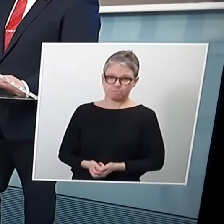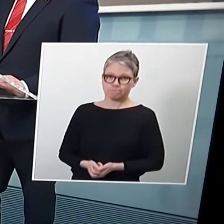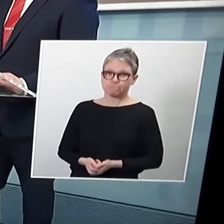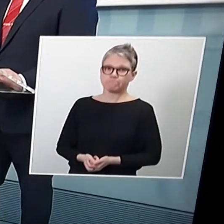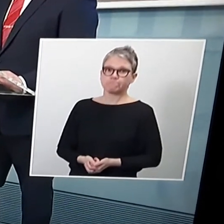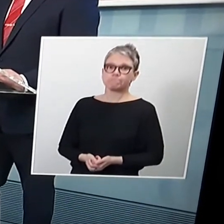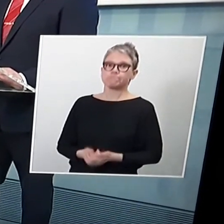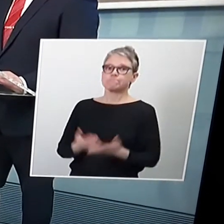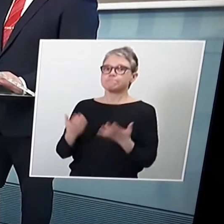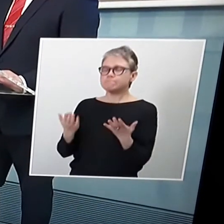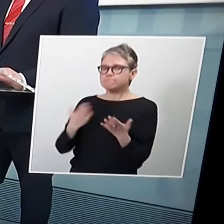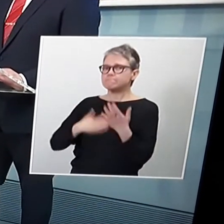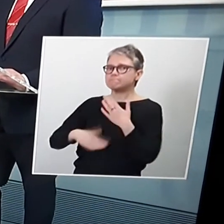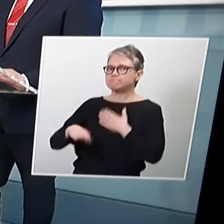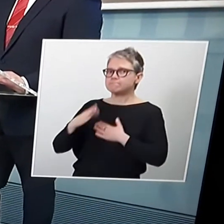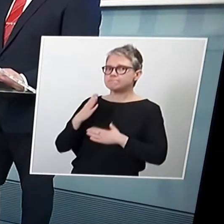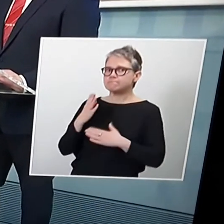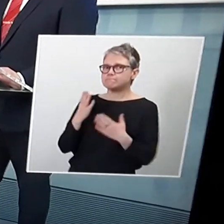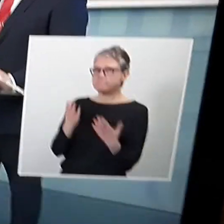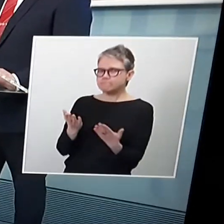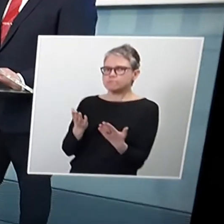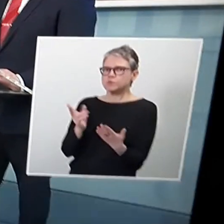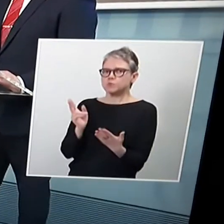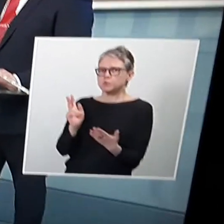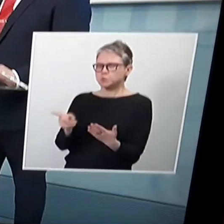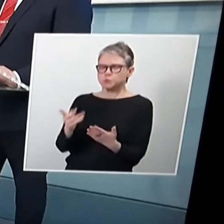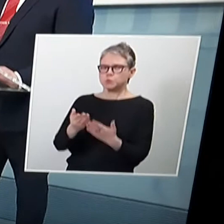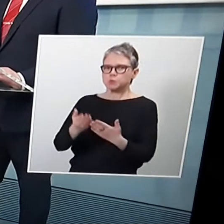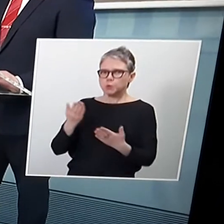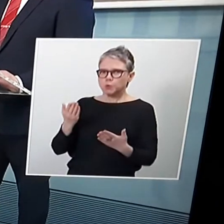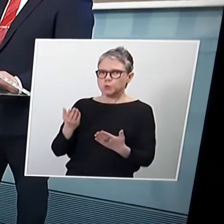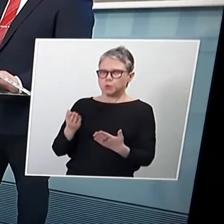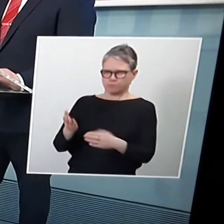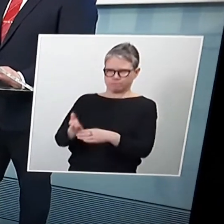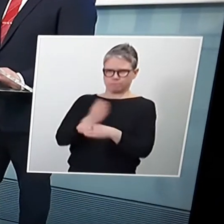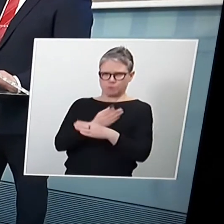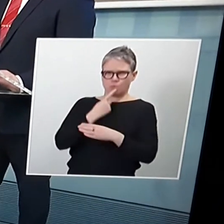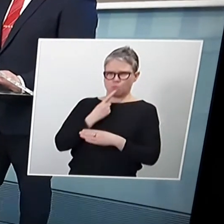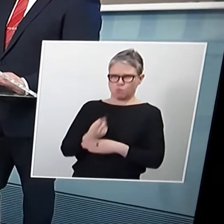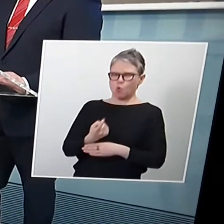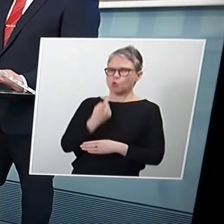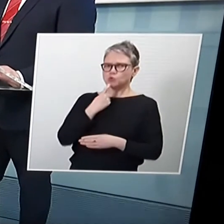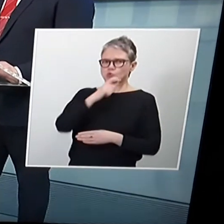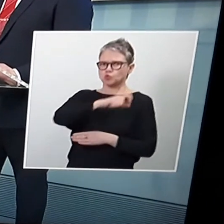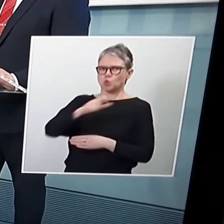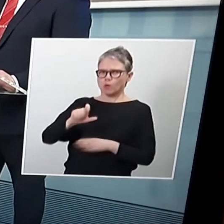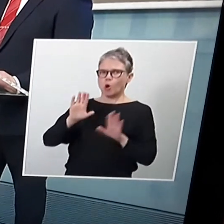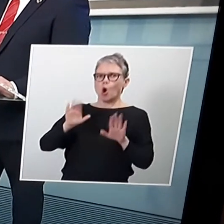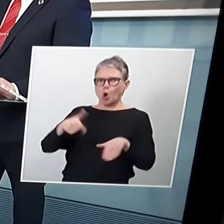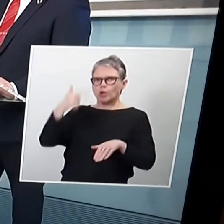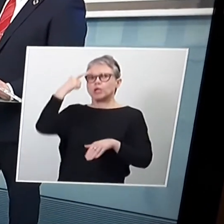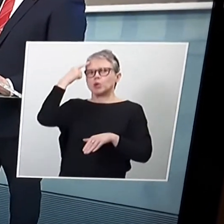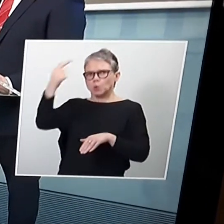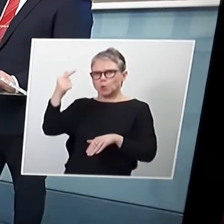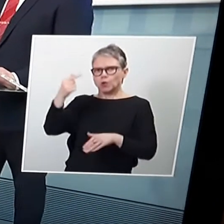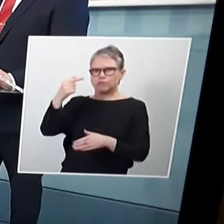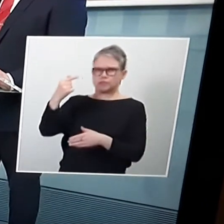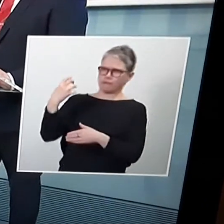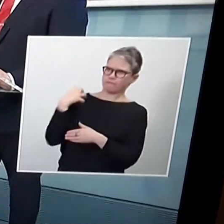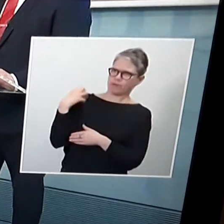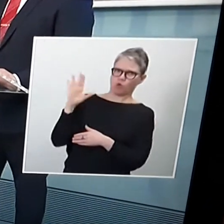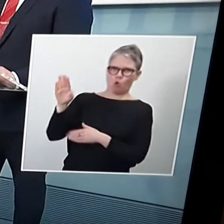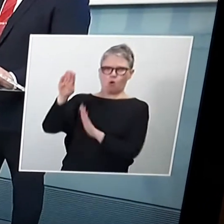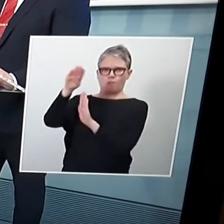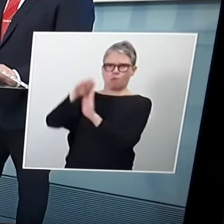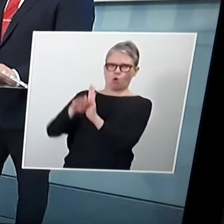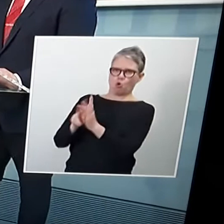Teija Sutinen Helsingin. Olisin kysynyt sitä, että kun tässäkin sanottiin, että suomalaiset ovat luottaneet näihin viranomaisohjeisiin ja noudattaneet niitä